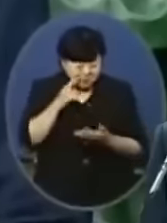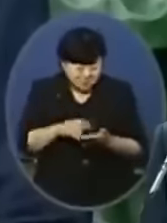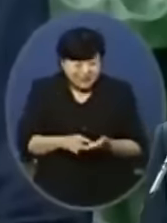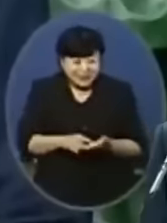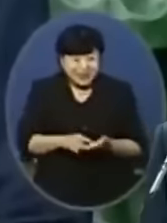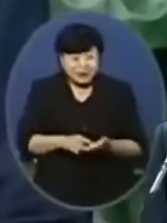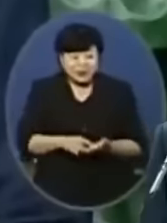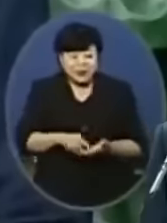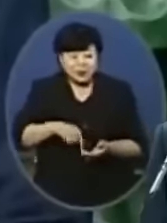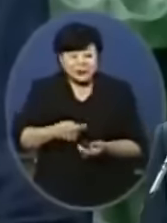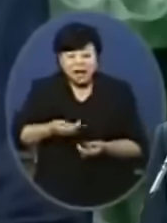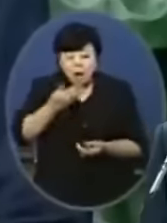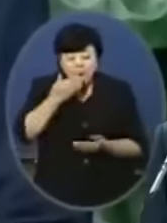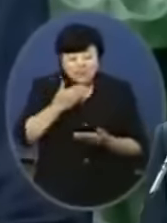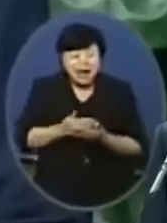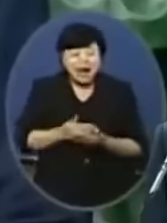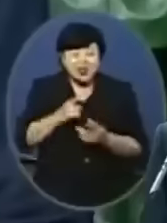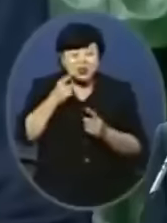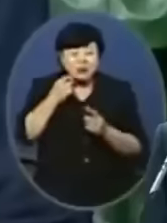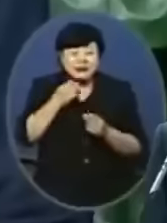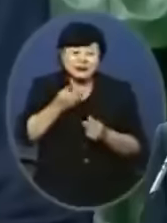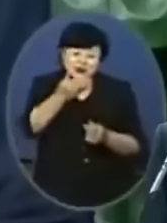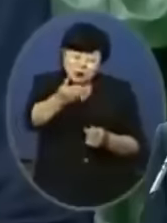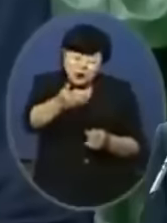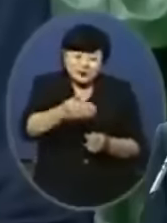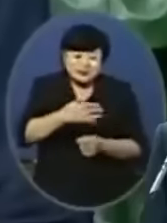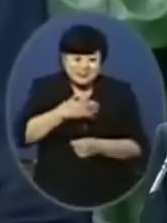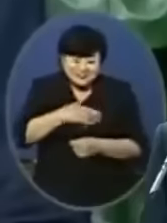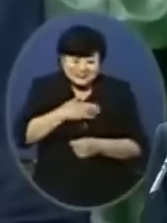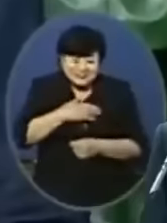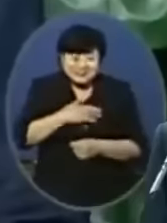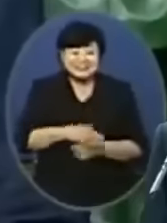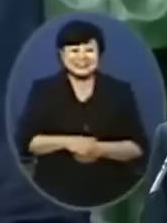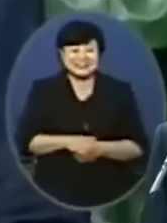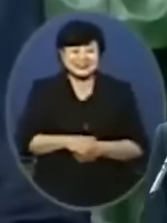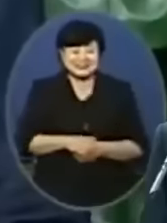발견하거달랑 여러분만 잡지 말고는 저도 좀 보내주십시오.